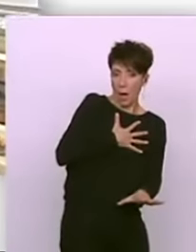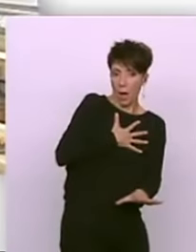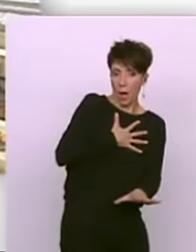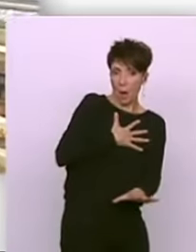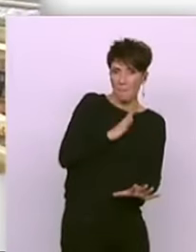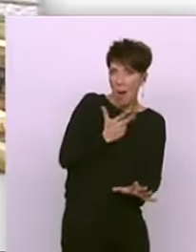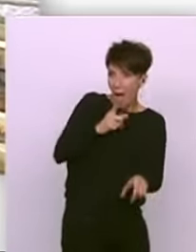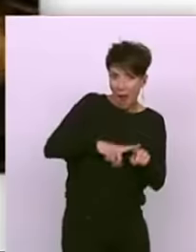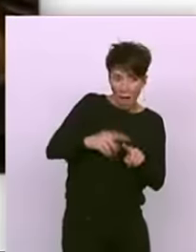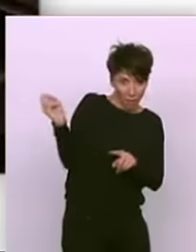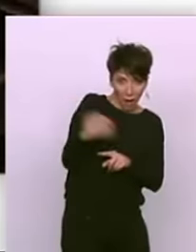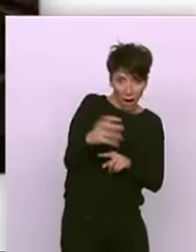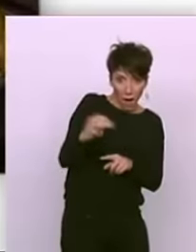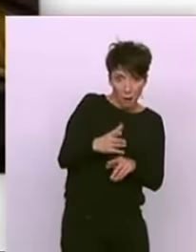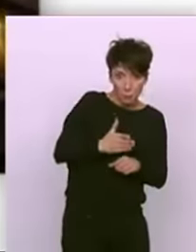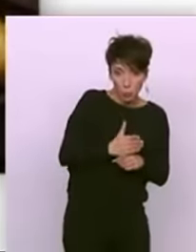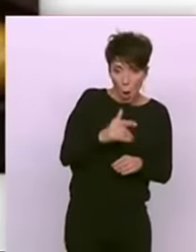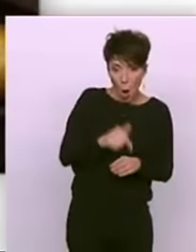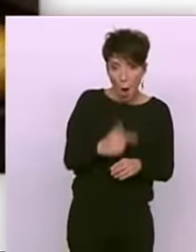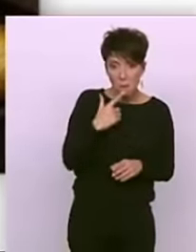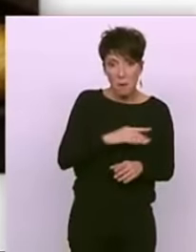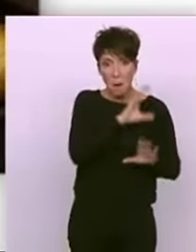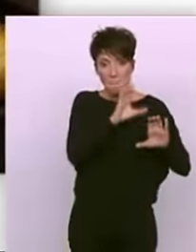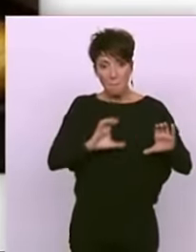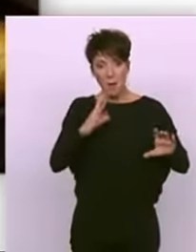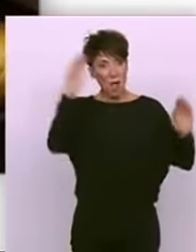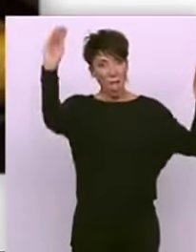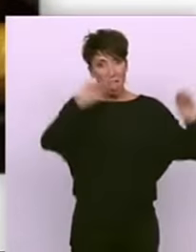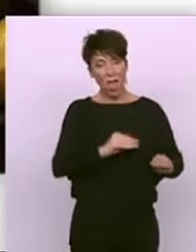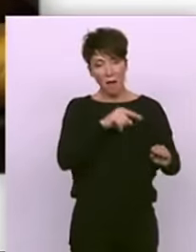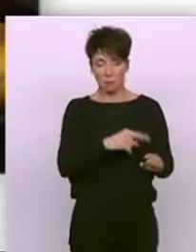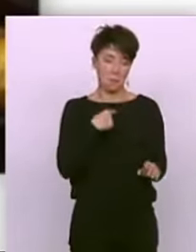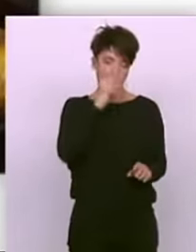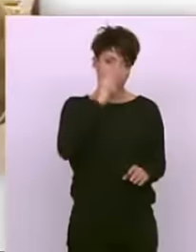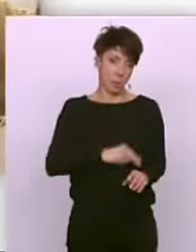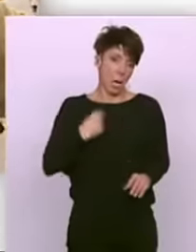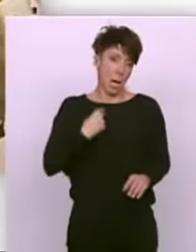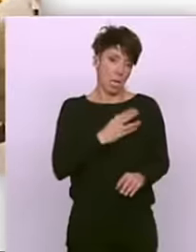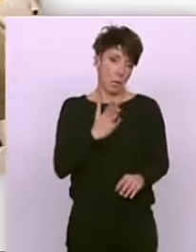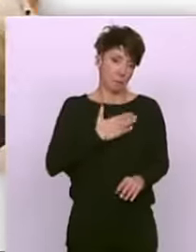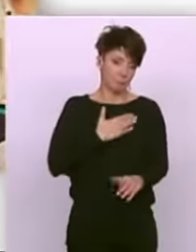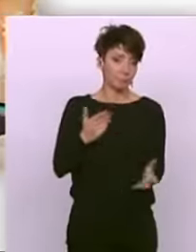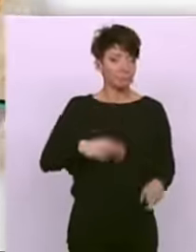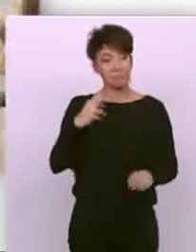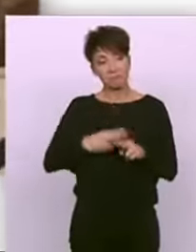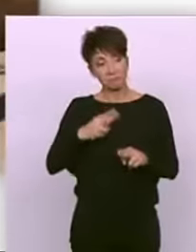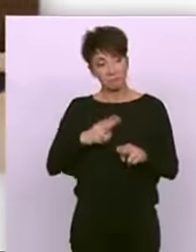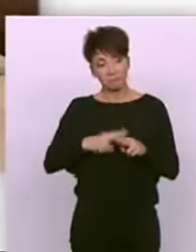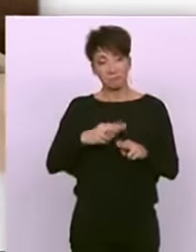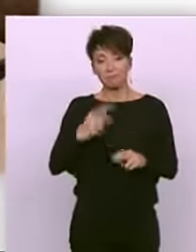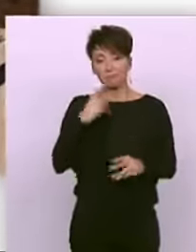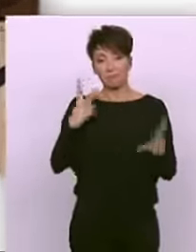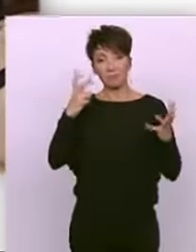Καλά, πού στην Ελλάδα τώρα, μεσογειακή χώρα, θα φέρουν ψωμί από το εξωτερικό? Σύμφωνα με επίσημα στοιχεία, ο κόσμος